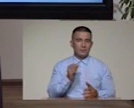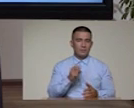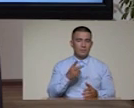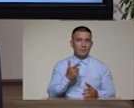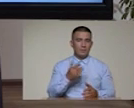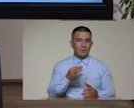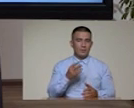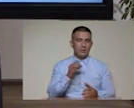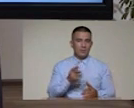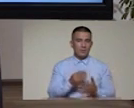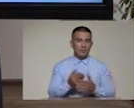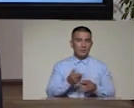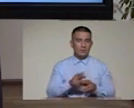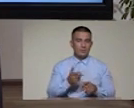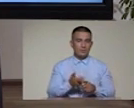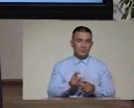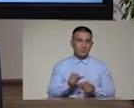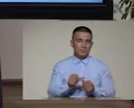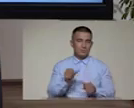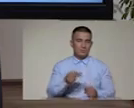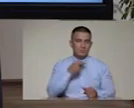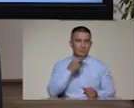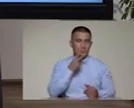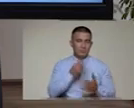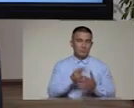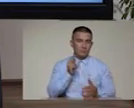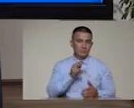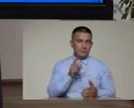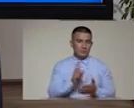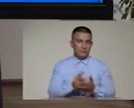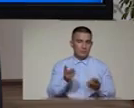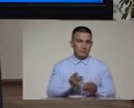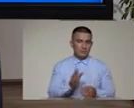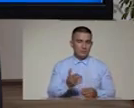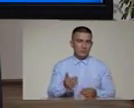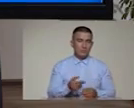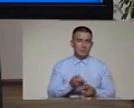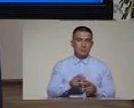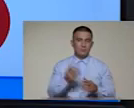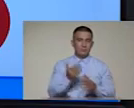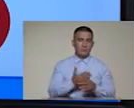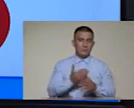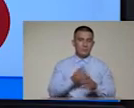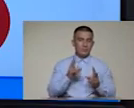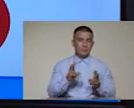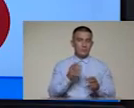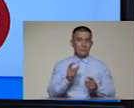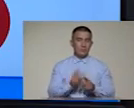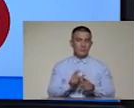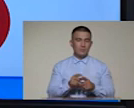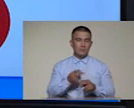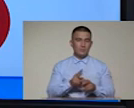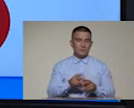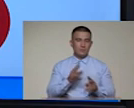jihatlariga alohida e'tibor qaratib o'tgan edik. Keling, endi bugun siz bilan yordamchi so'zlarga to'xtalib